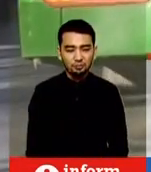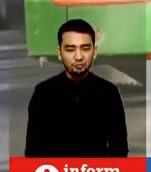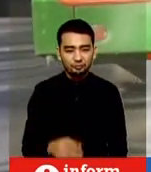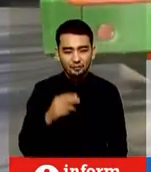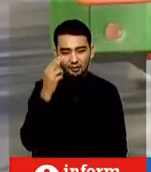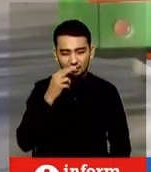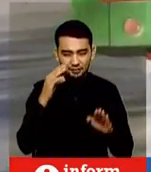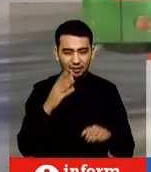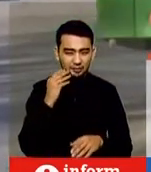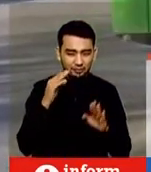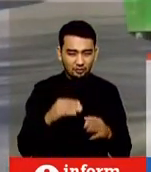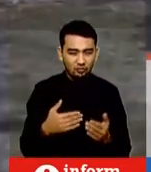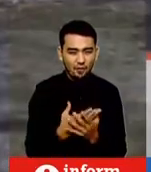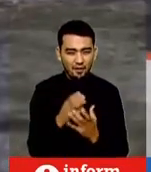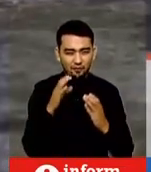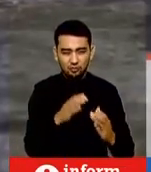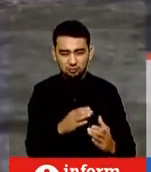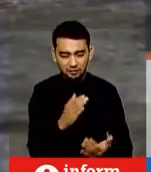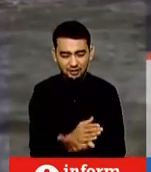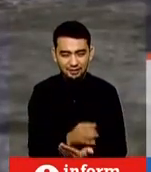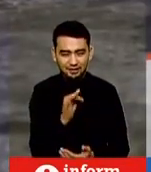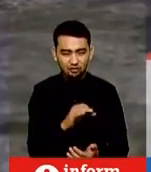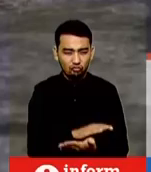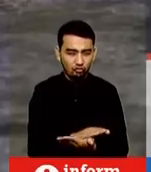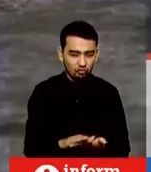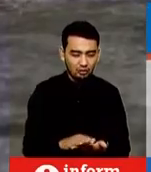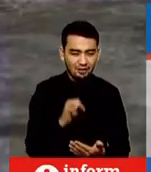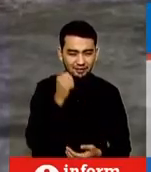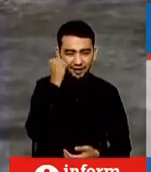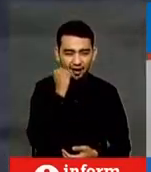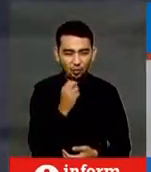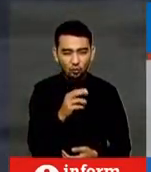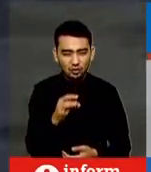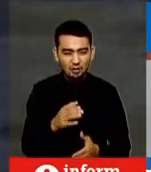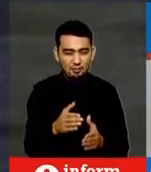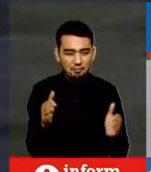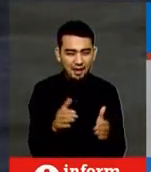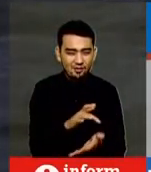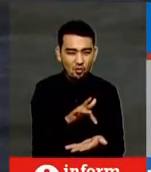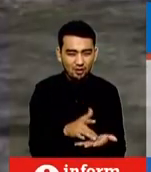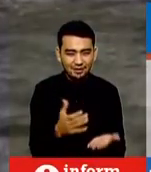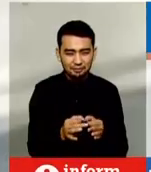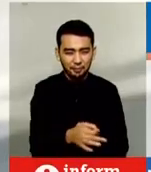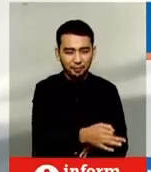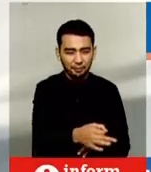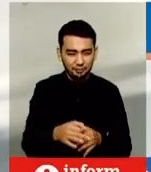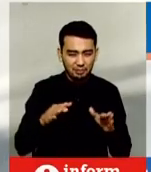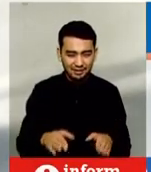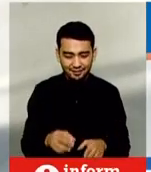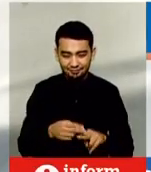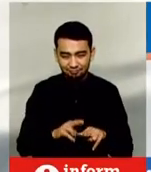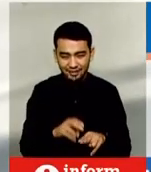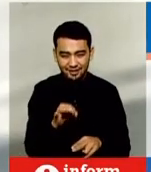зачастую ездят новые автобусы, вместительные и чистые. Старые курсируют по небольшим городам или в отдаленных районах, где